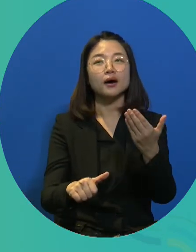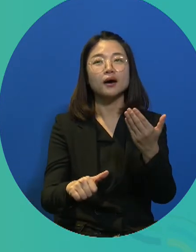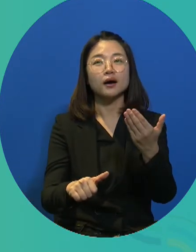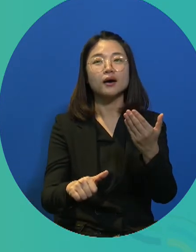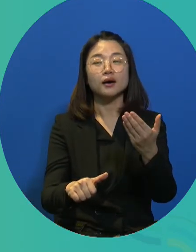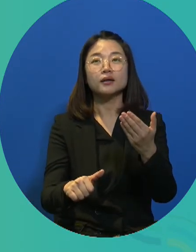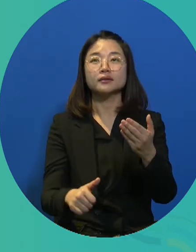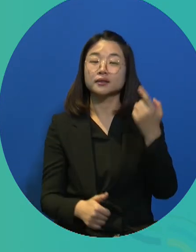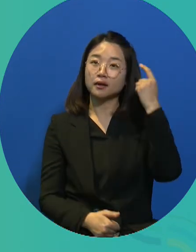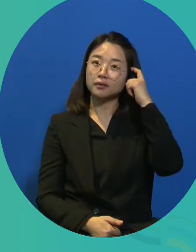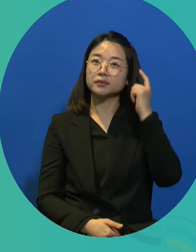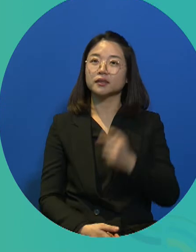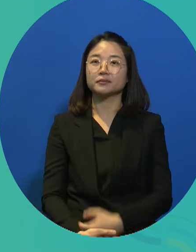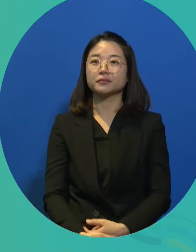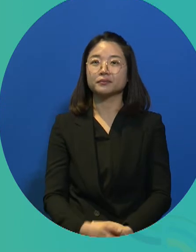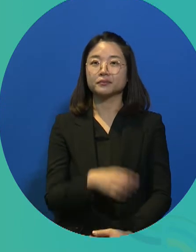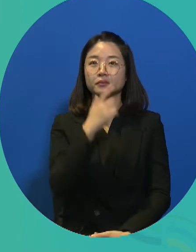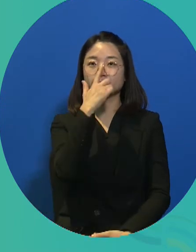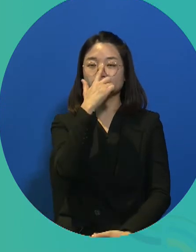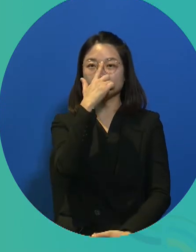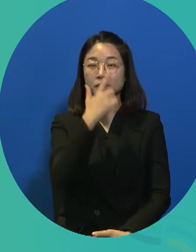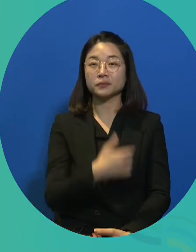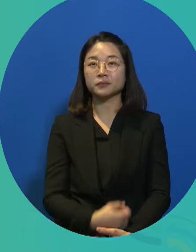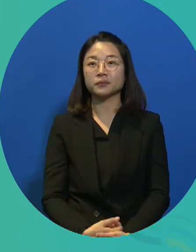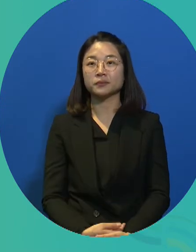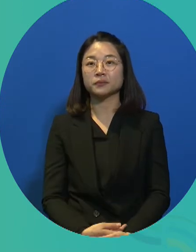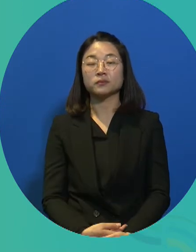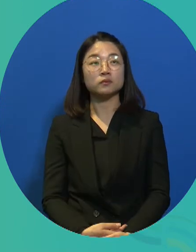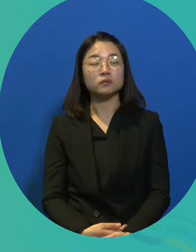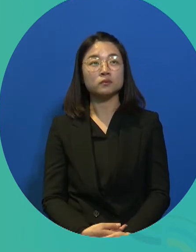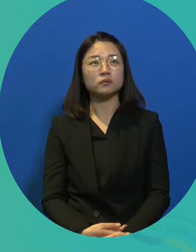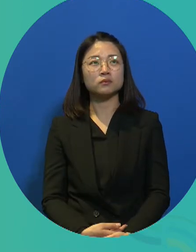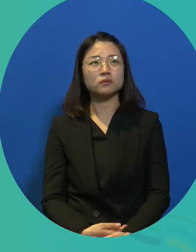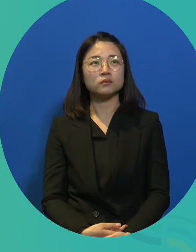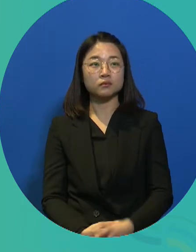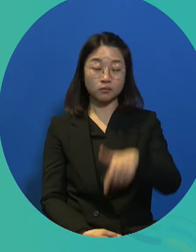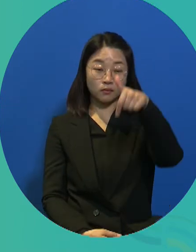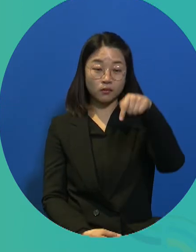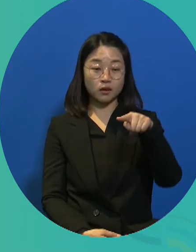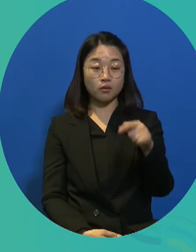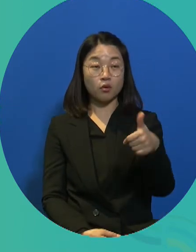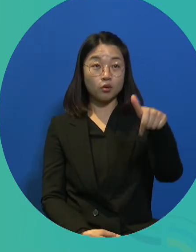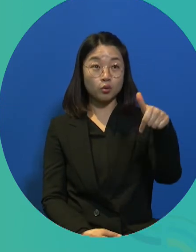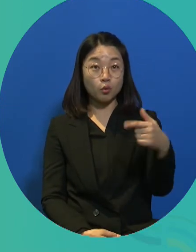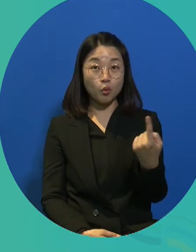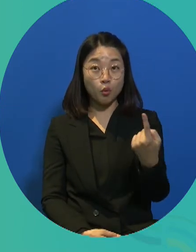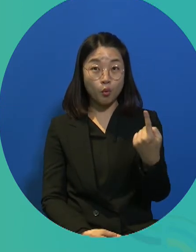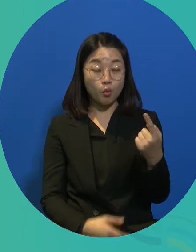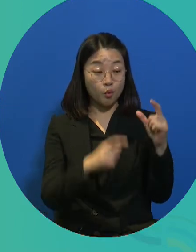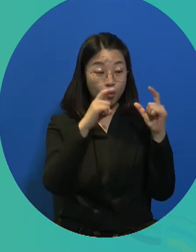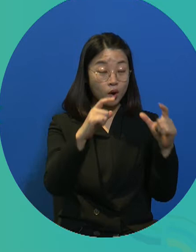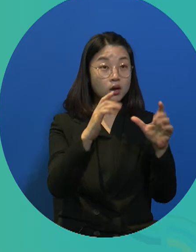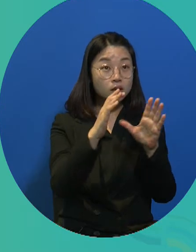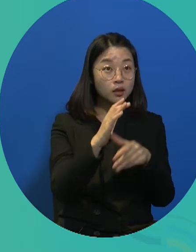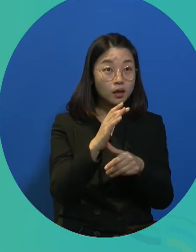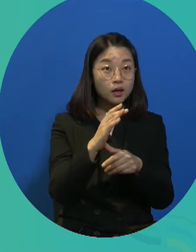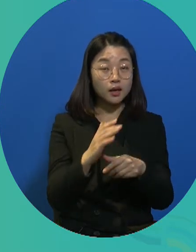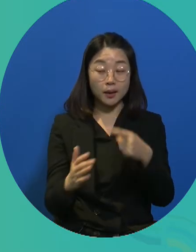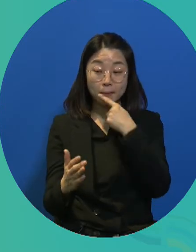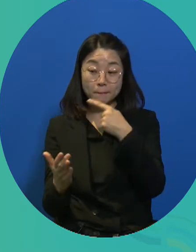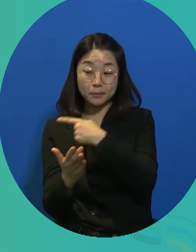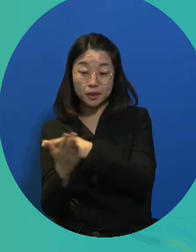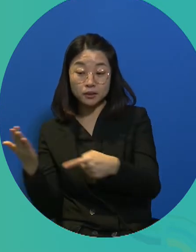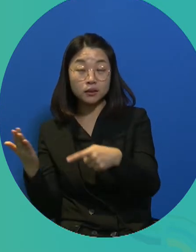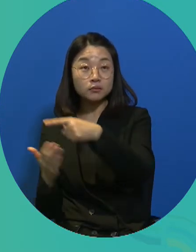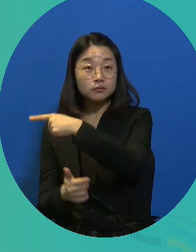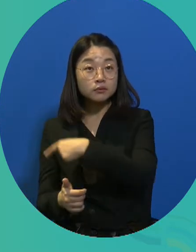있지 않을까 싶습니다. 또한 그 권고의 내용 중에는 피해자에 대한 배상이나 입법적,